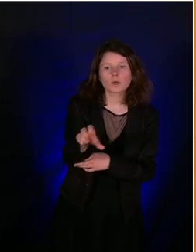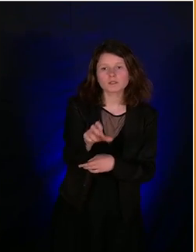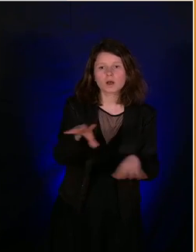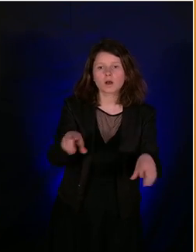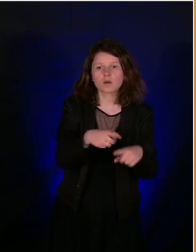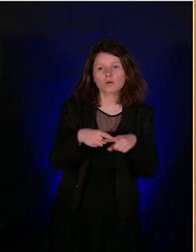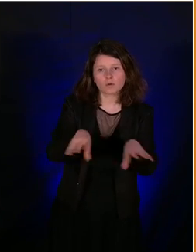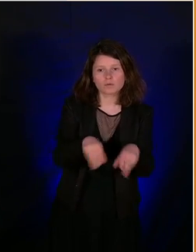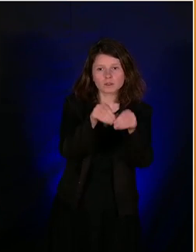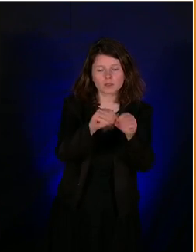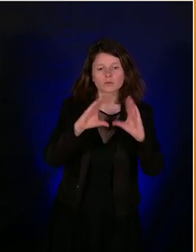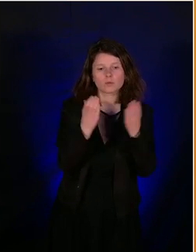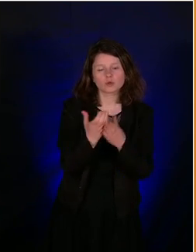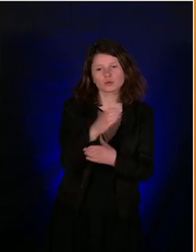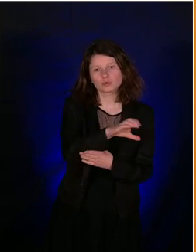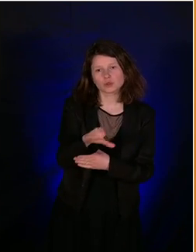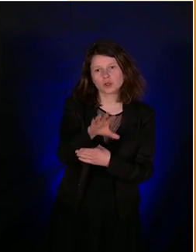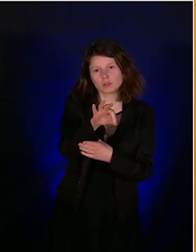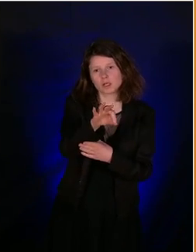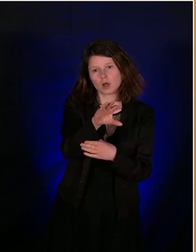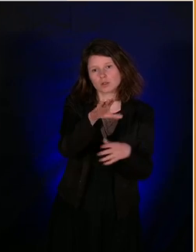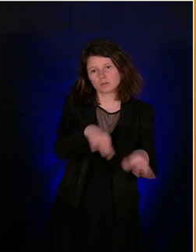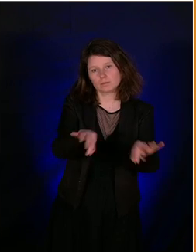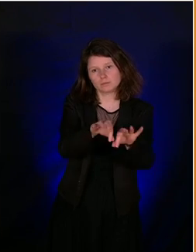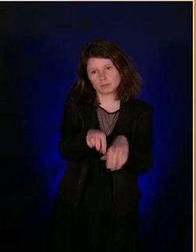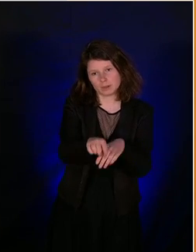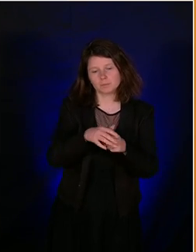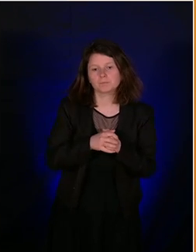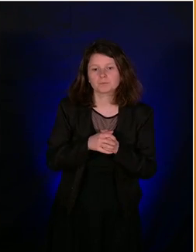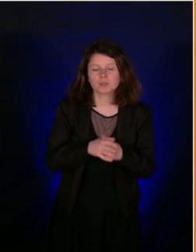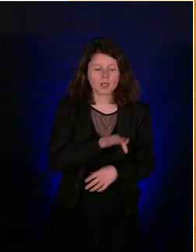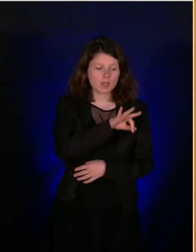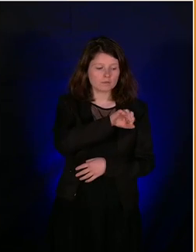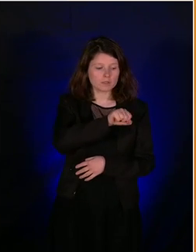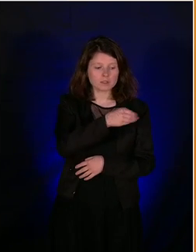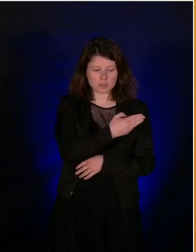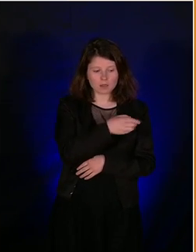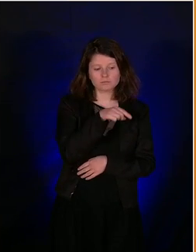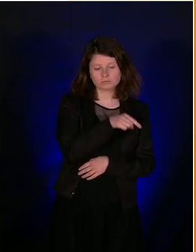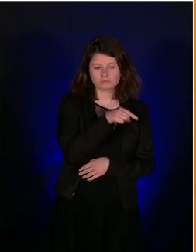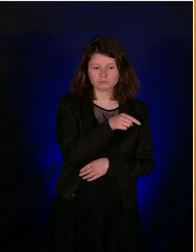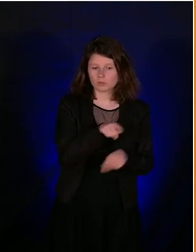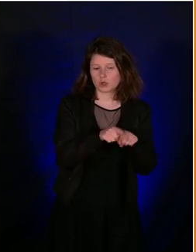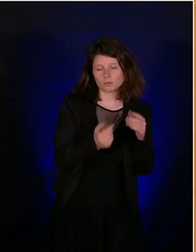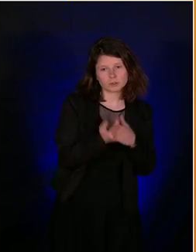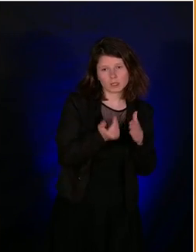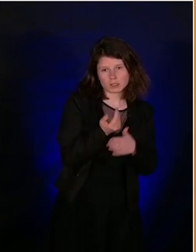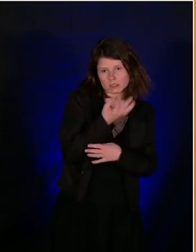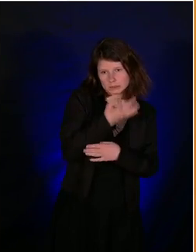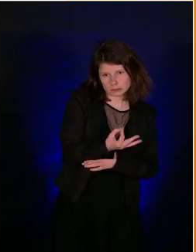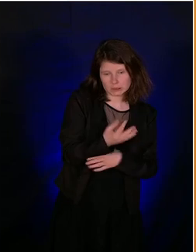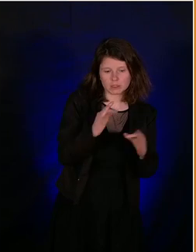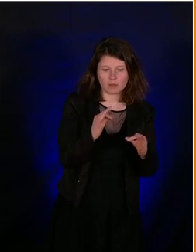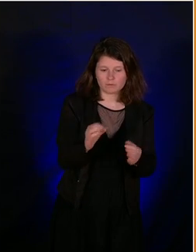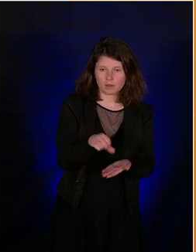150 pays voilà il y aurait d'autres choses à dire sur la FSM de même nature que ce qui a été dit ce matin à propos de de l'Iran